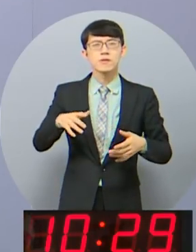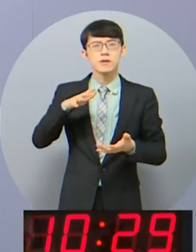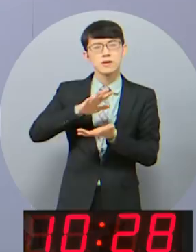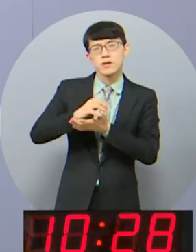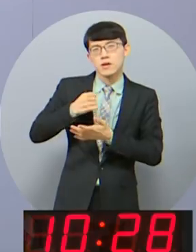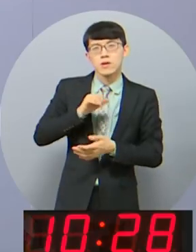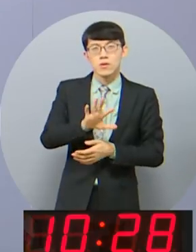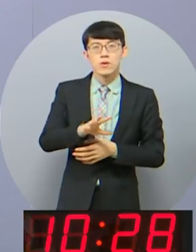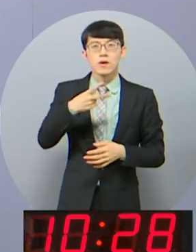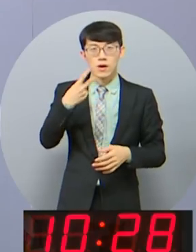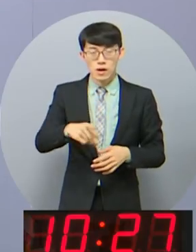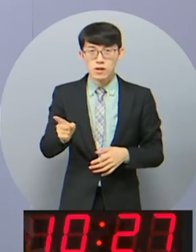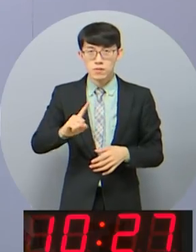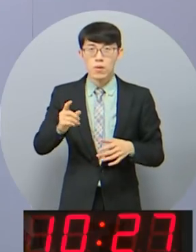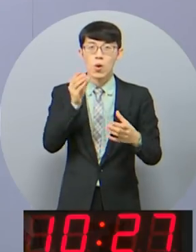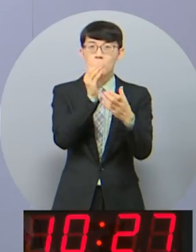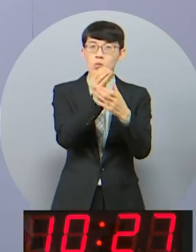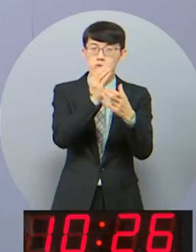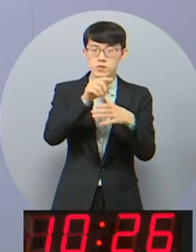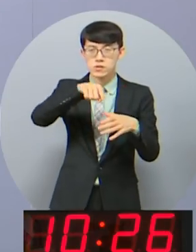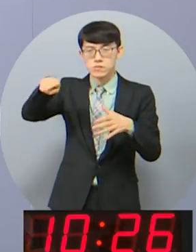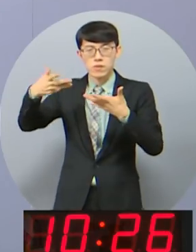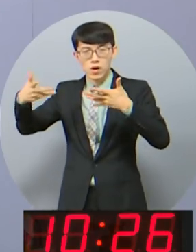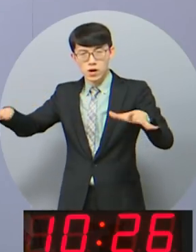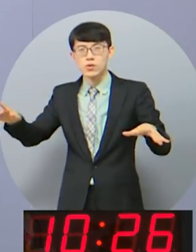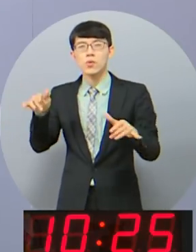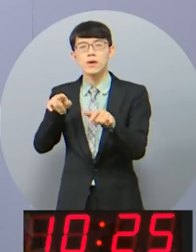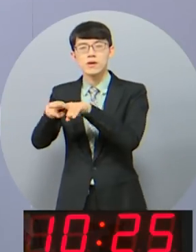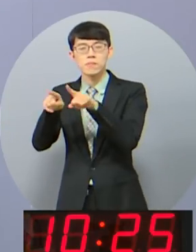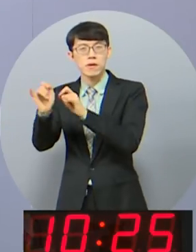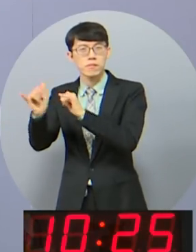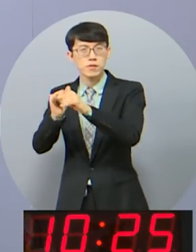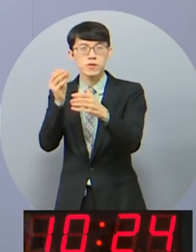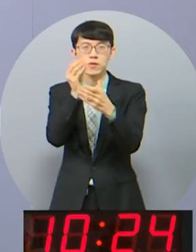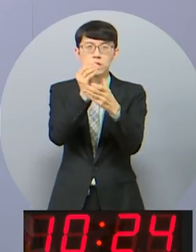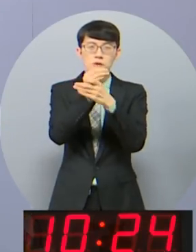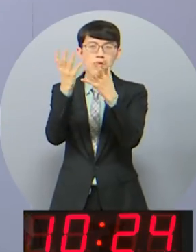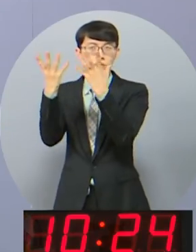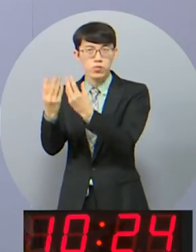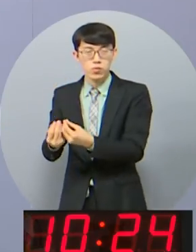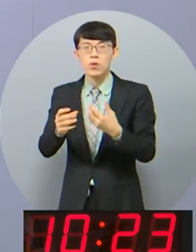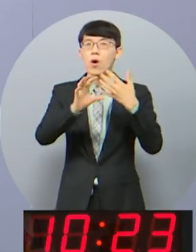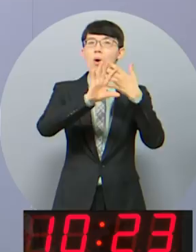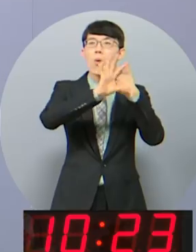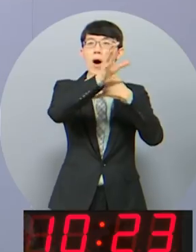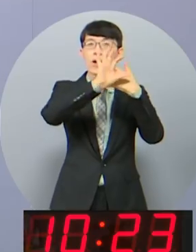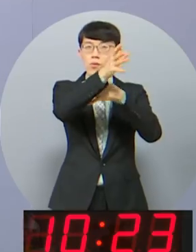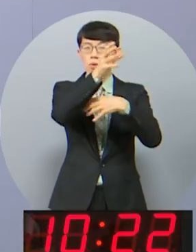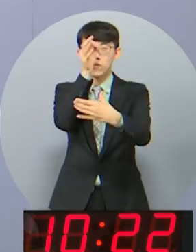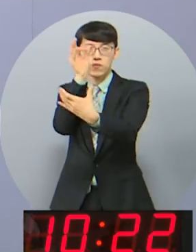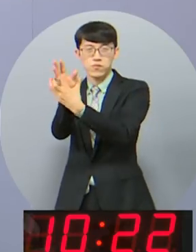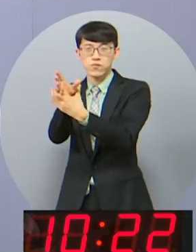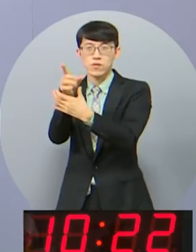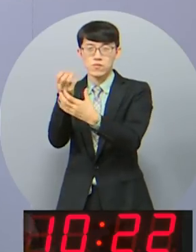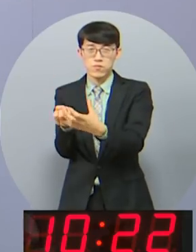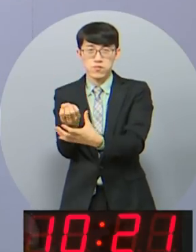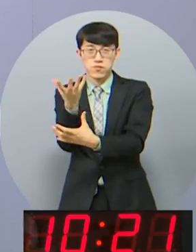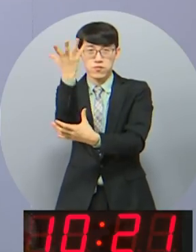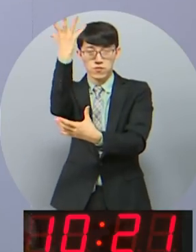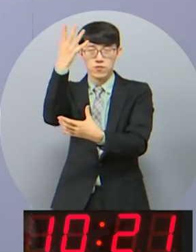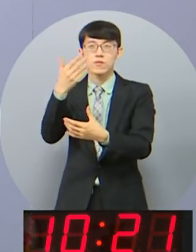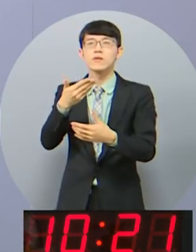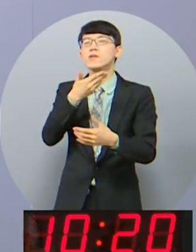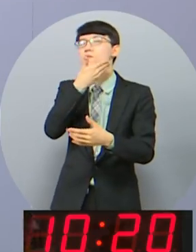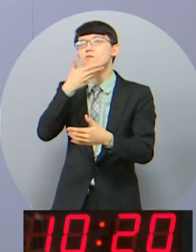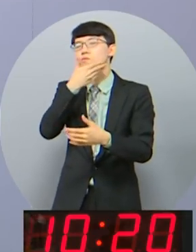金额大量缩水，外资持有全职股比例过高， 造成股市投资获利分红有